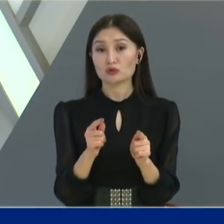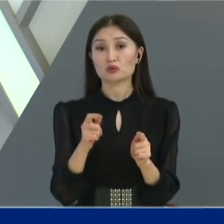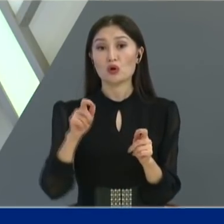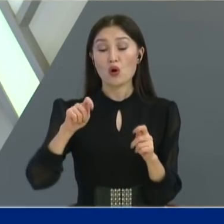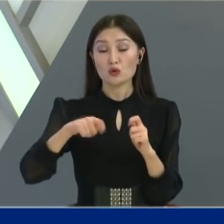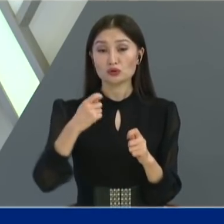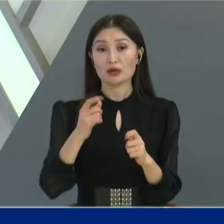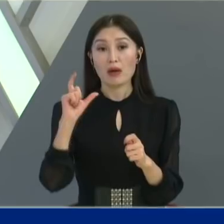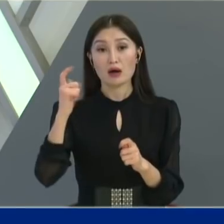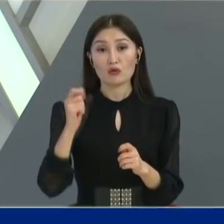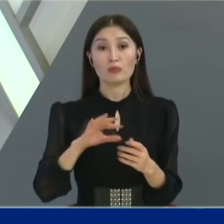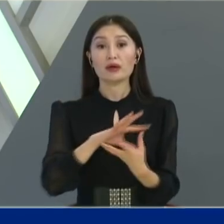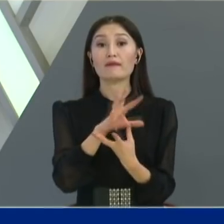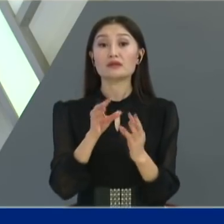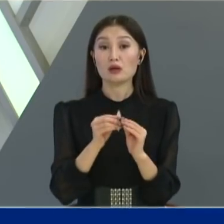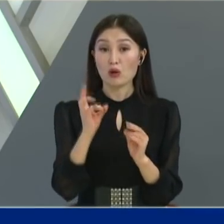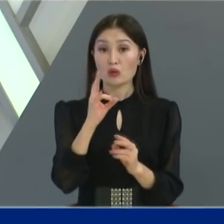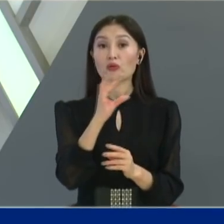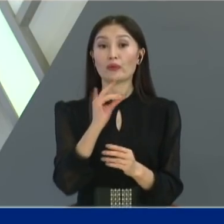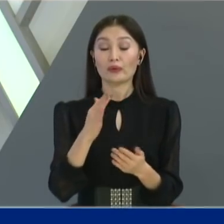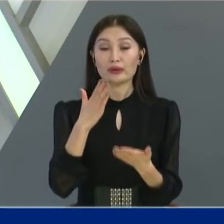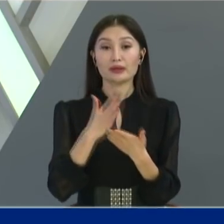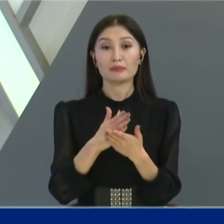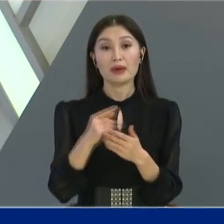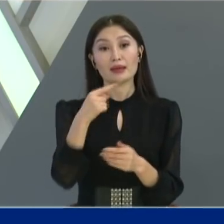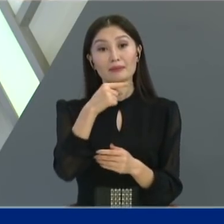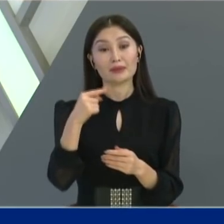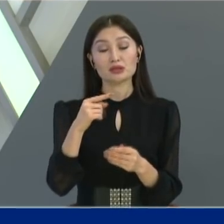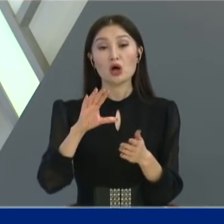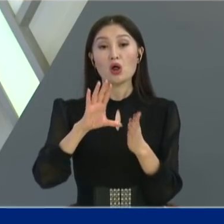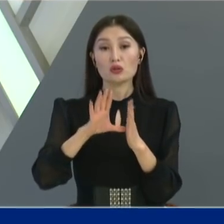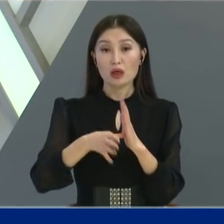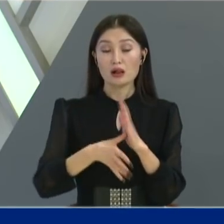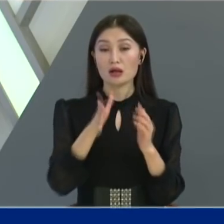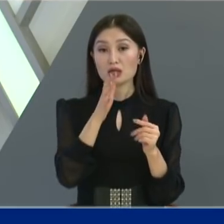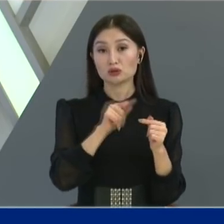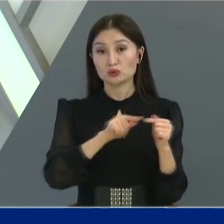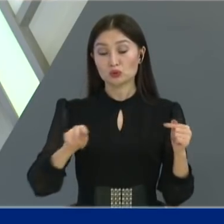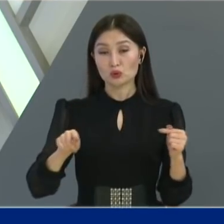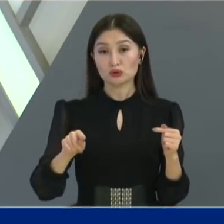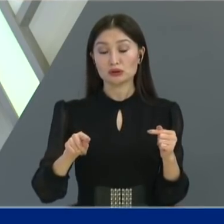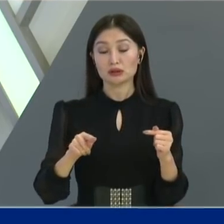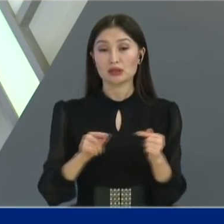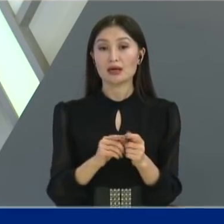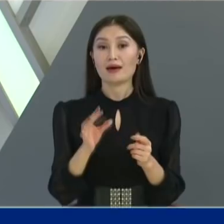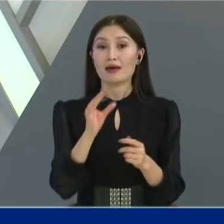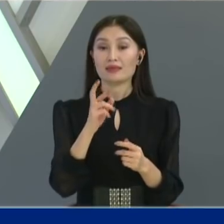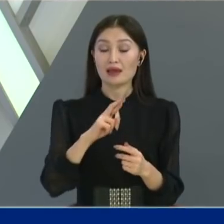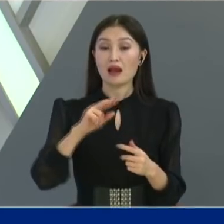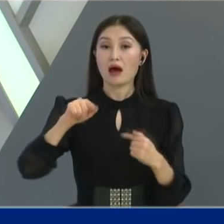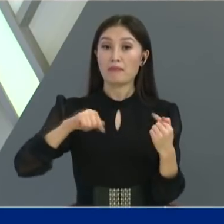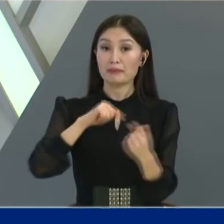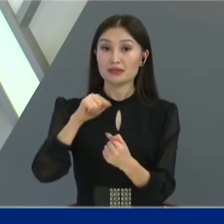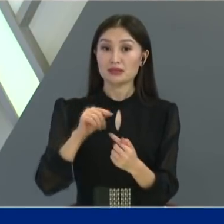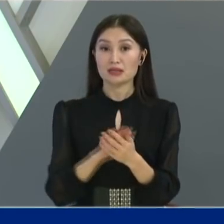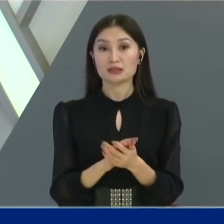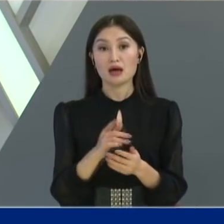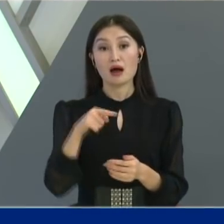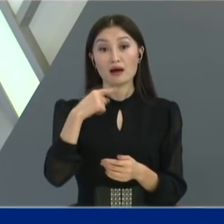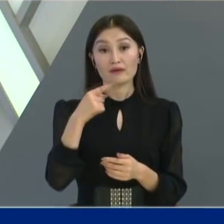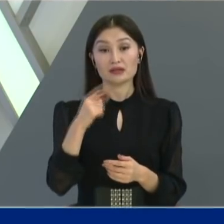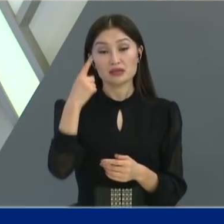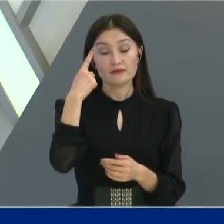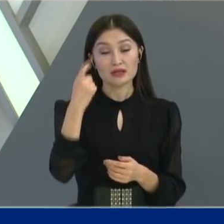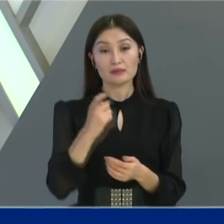и экономике страны в целом, но и имеют негативные долгосрочные последствия для бизнеса и инвестиционного климата, говорится